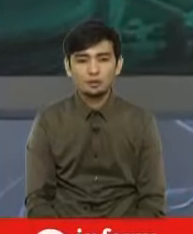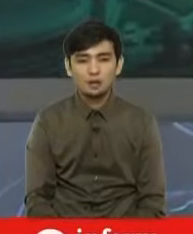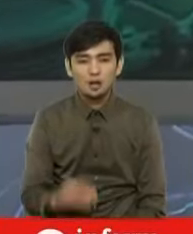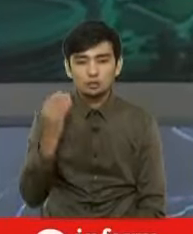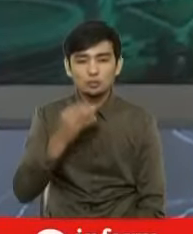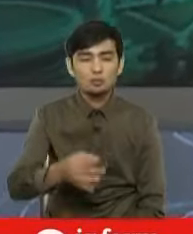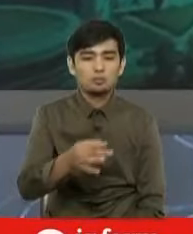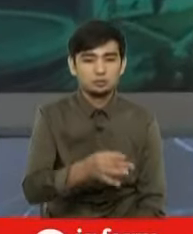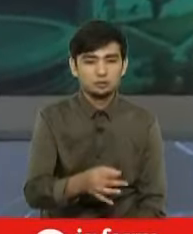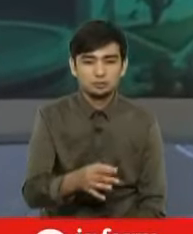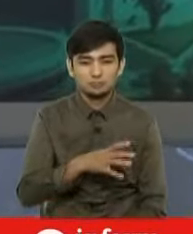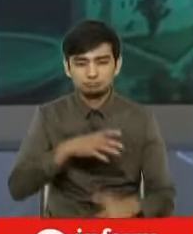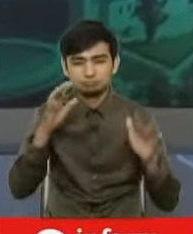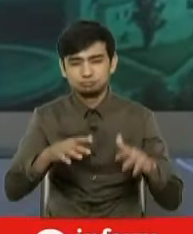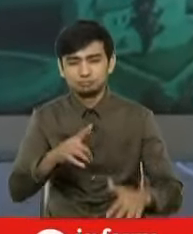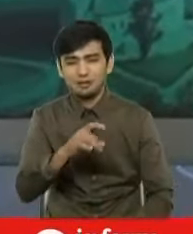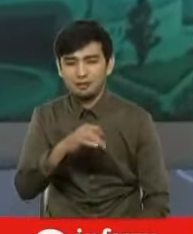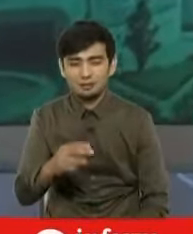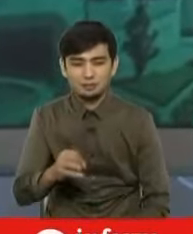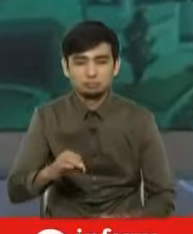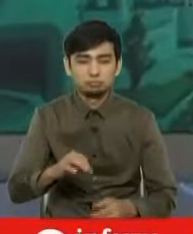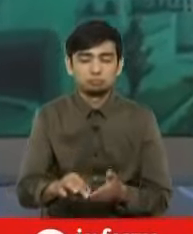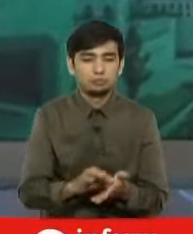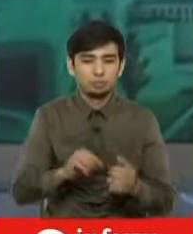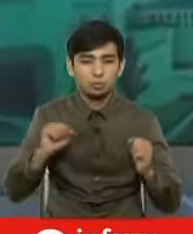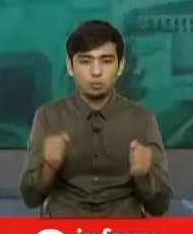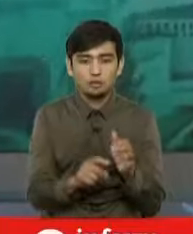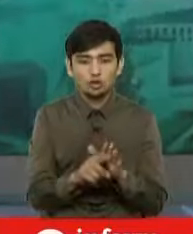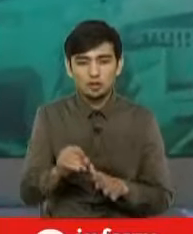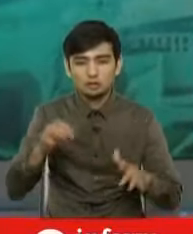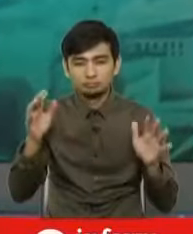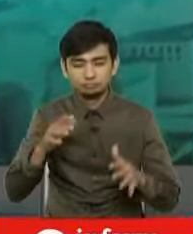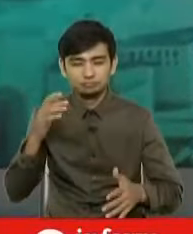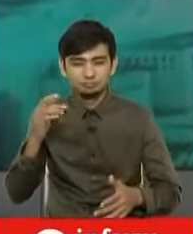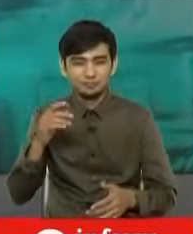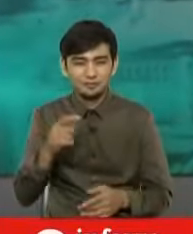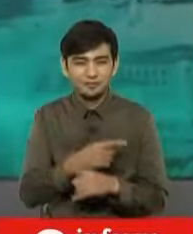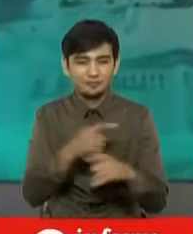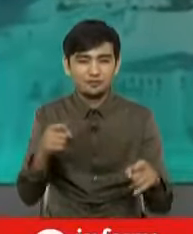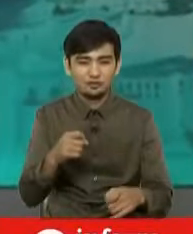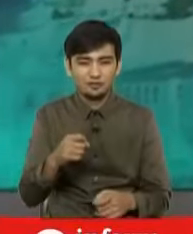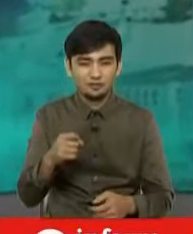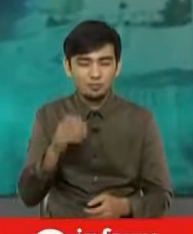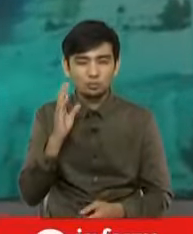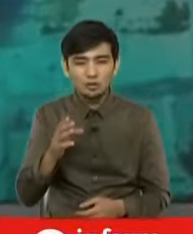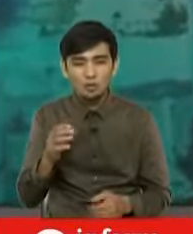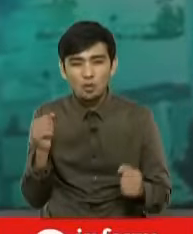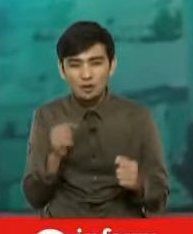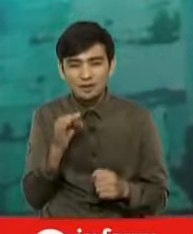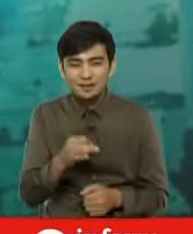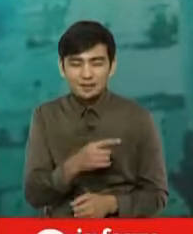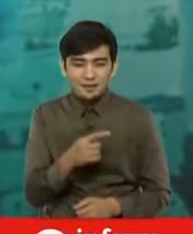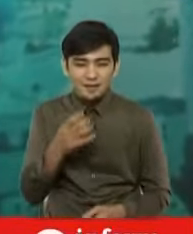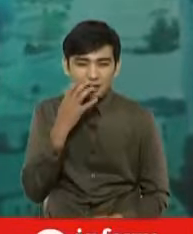А в Актюбинской области выпал град и резко похолодало. В регионе объявили штормовое предупреждение в связи со снижением